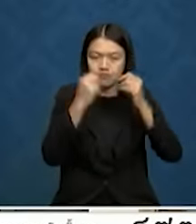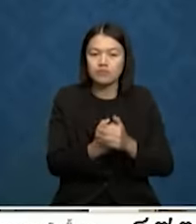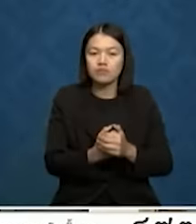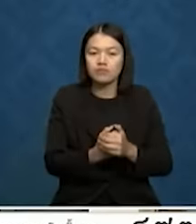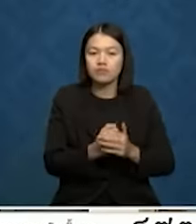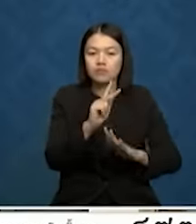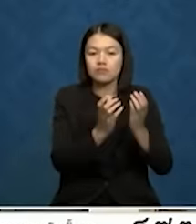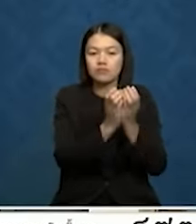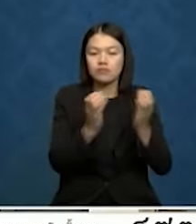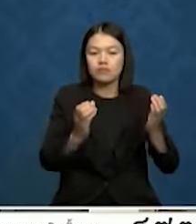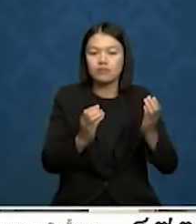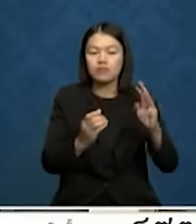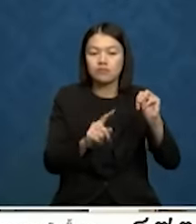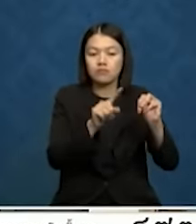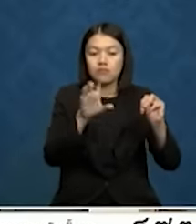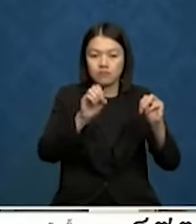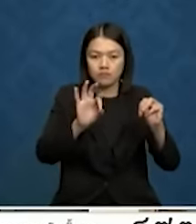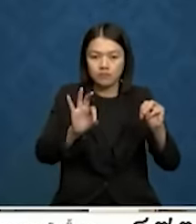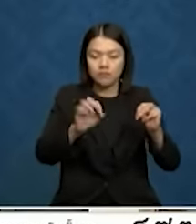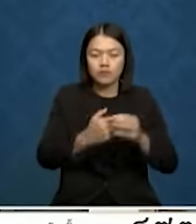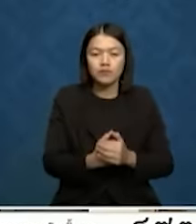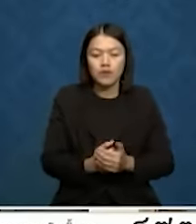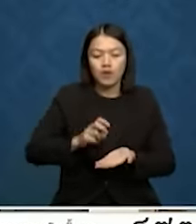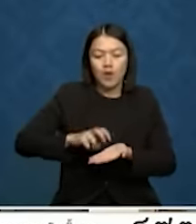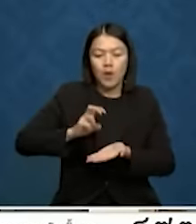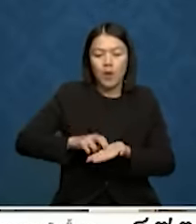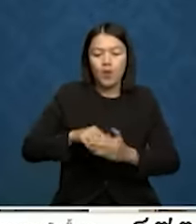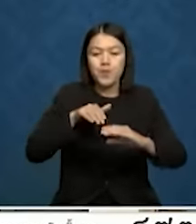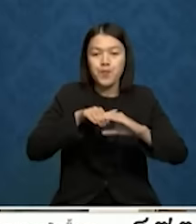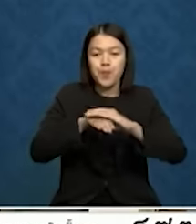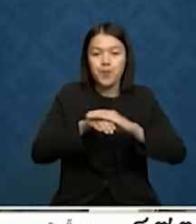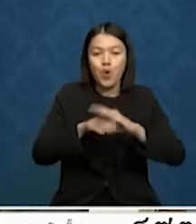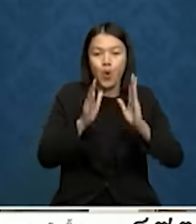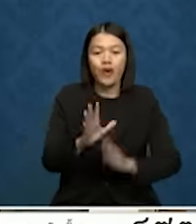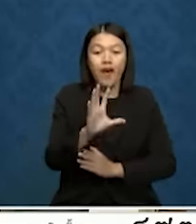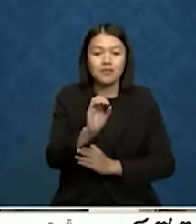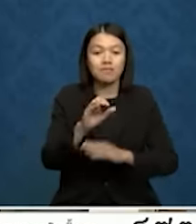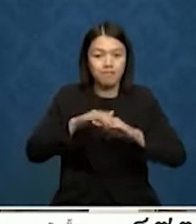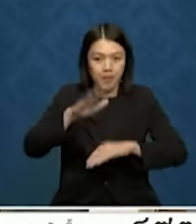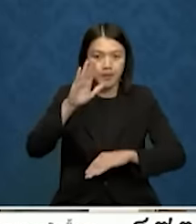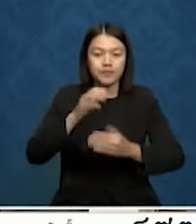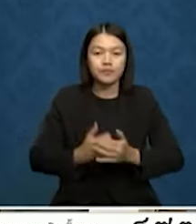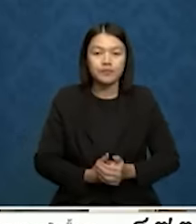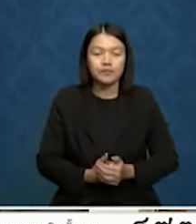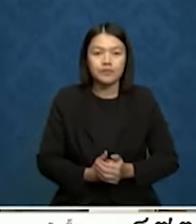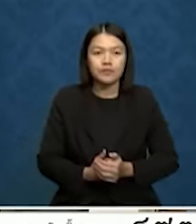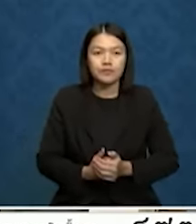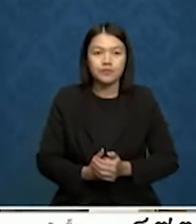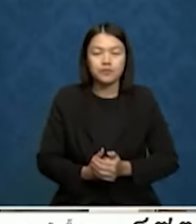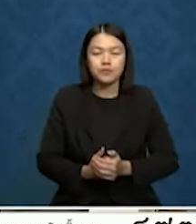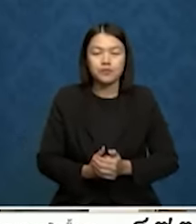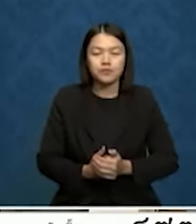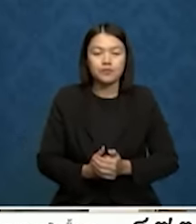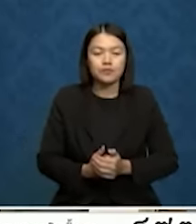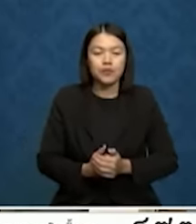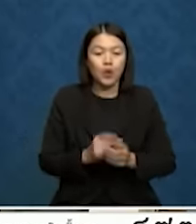ฐธรรมนูญมาตรา159แล้วต้องมีผู้รับรองไม่น้อยกว่า50ท่านผมจะใช้วิธีตามที่ต